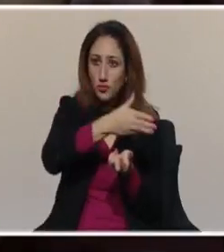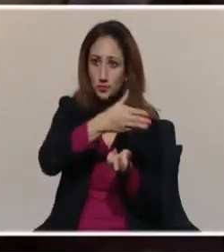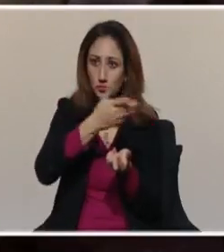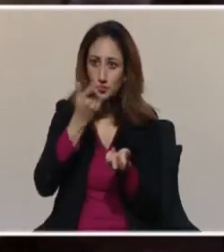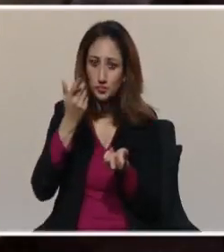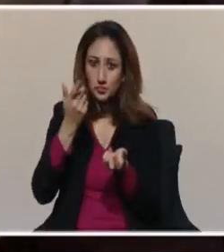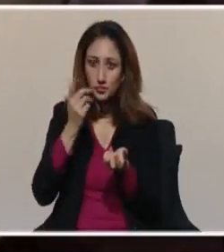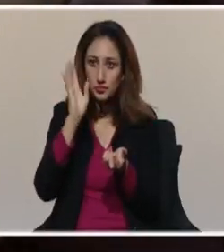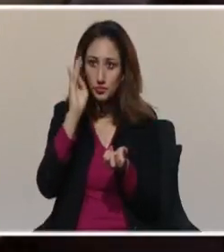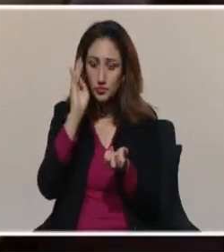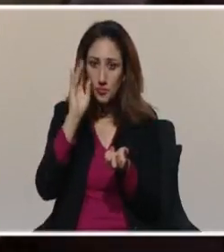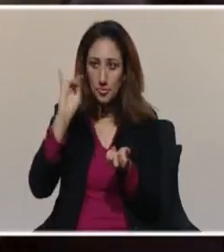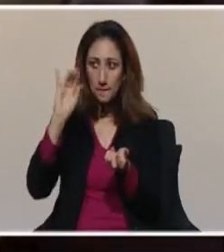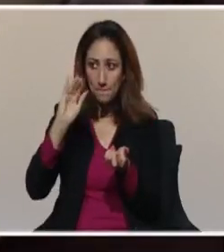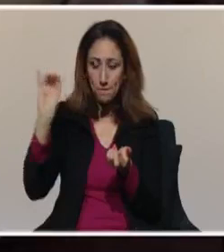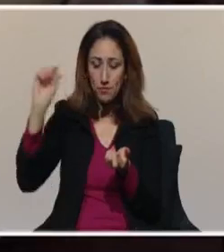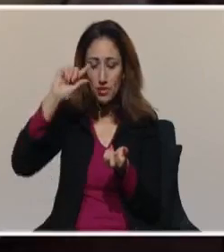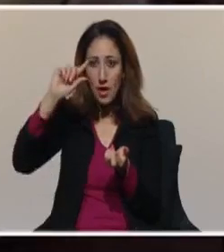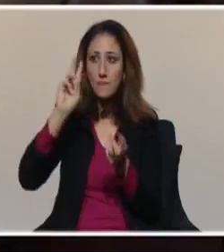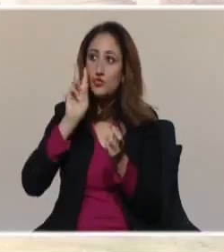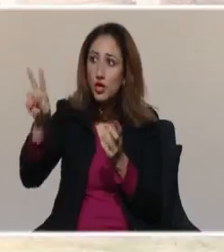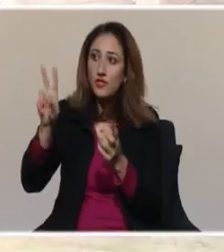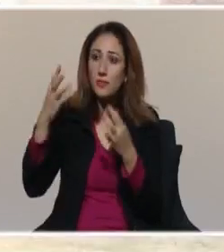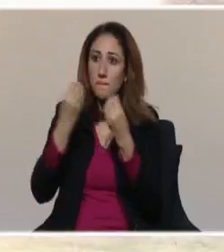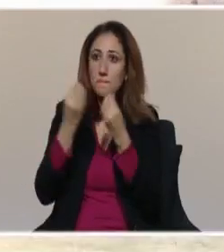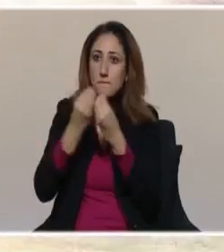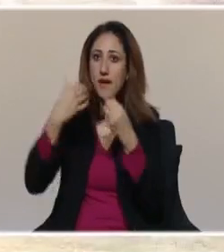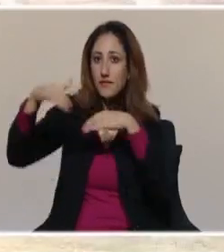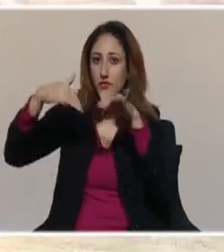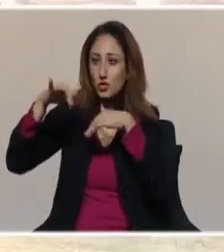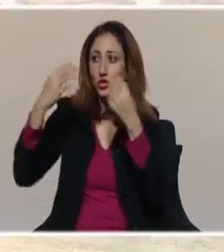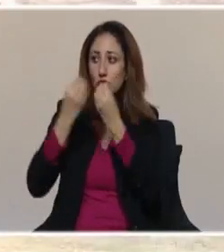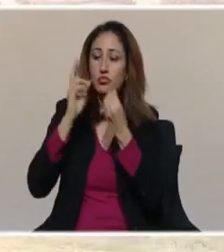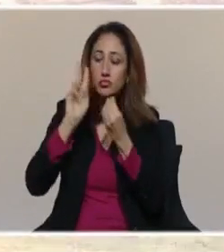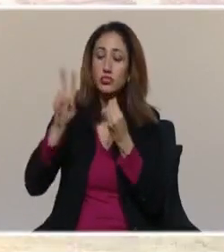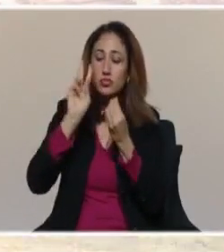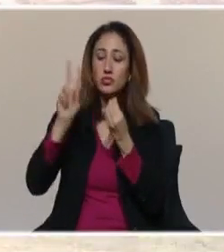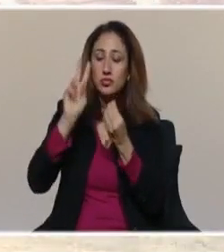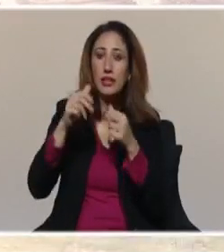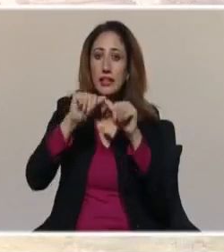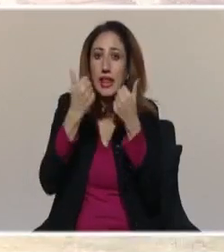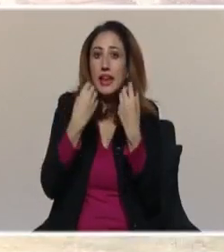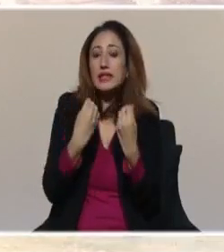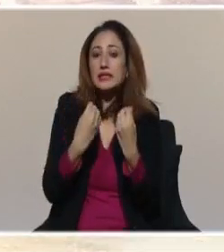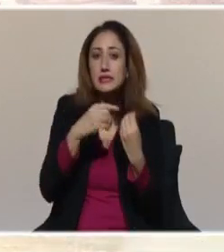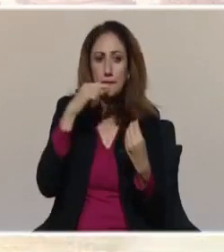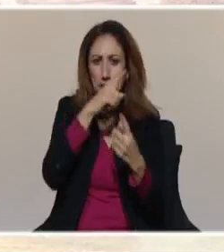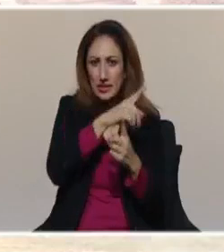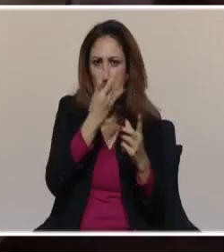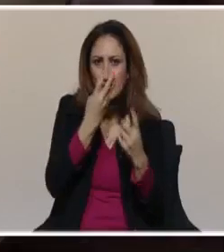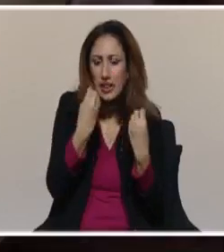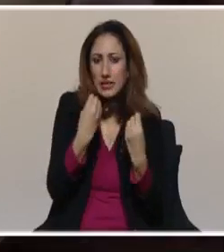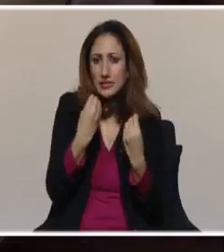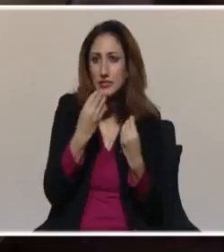اسمه محمد محمود شافهم كذا مرة في الشارع اللي عند والدها قبل ما يطلقها رسمي، لغاية لما زوجها طلقها